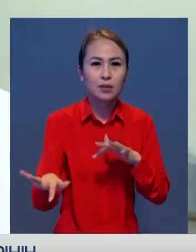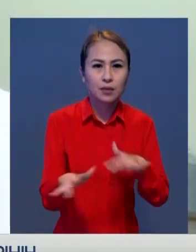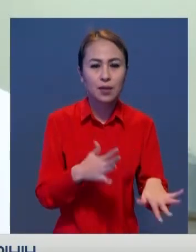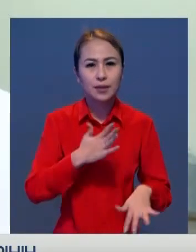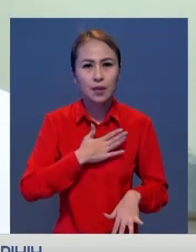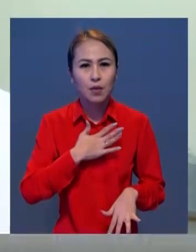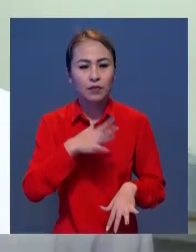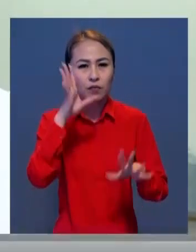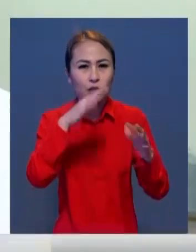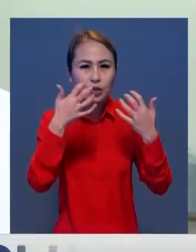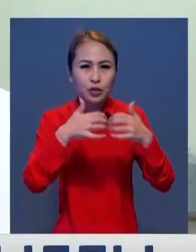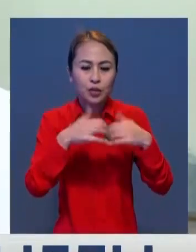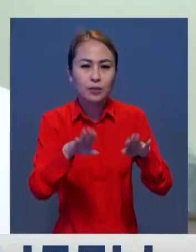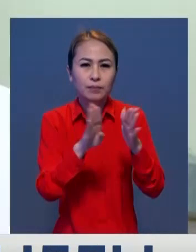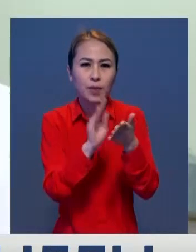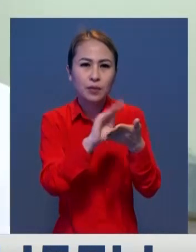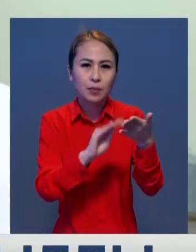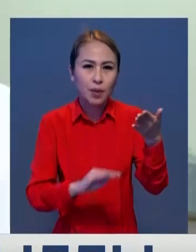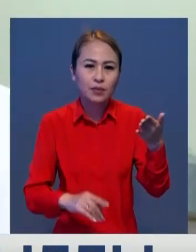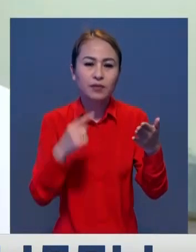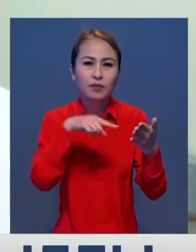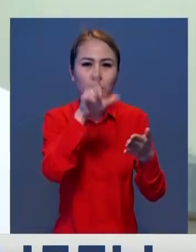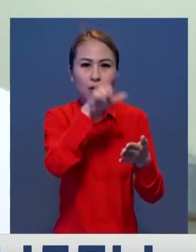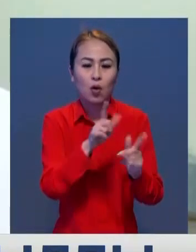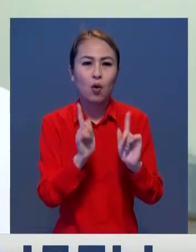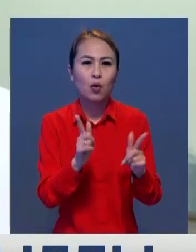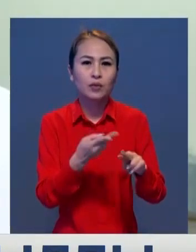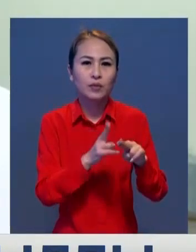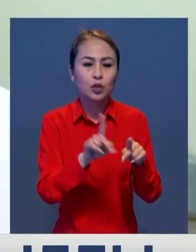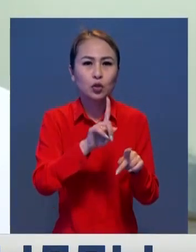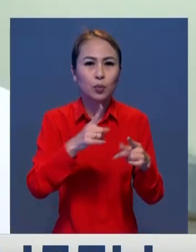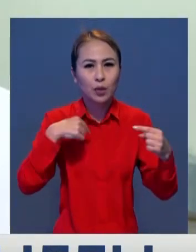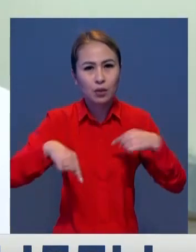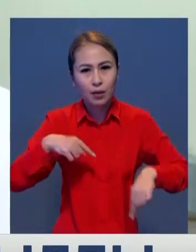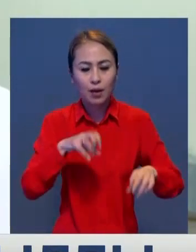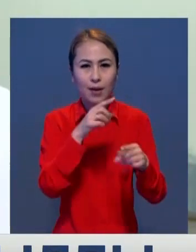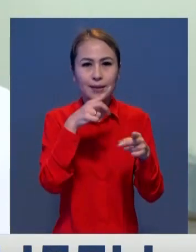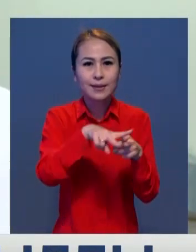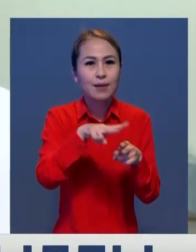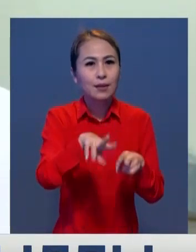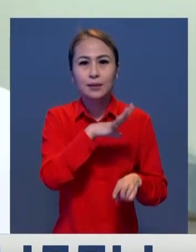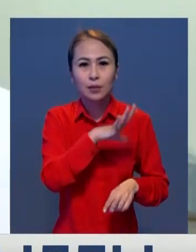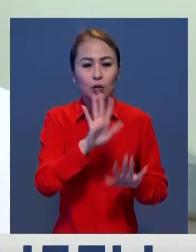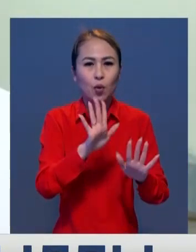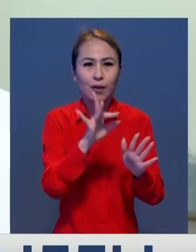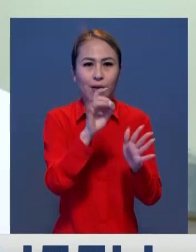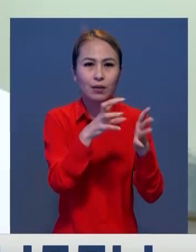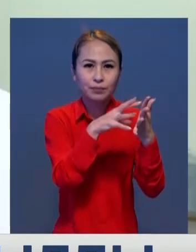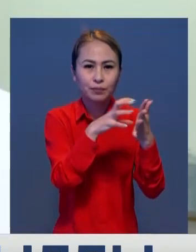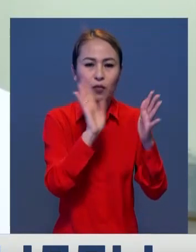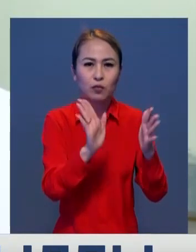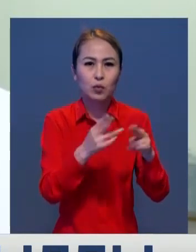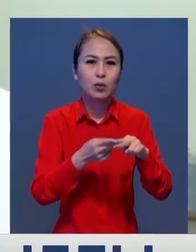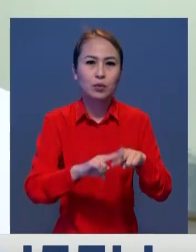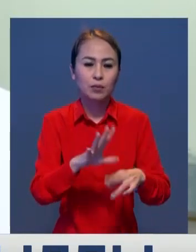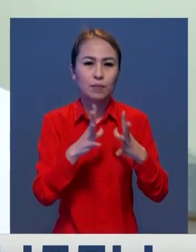демалысы ескерілет. Нәтижесінде сәулелер ағзаның өзге органдарына зиян келтірмей, тек қатерлі ісіктің ошағына түседі.